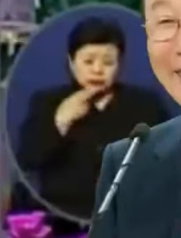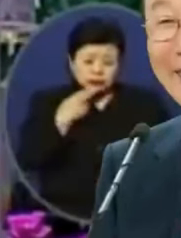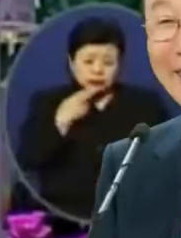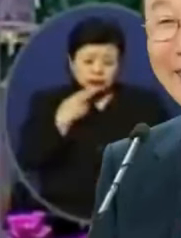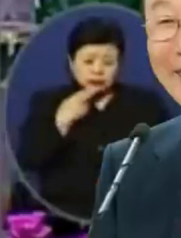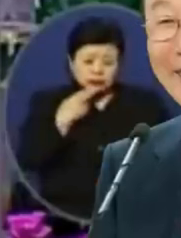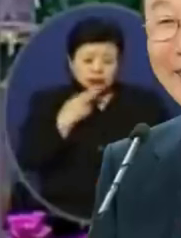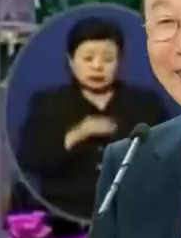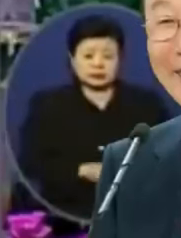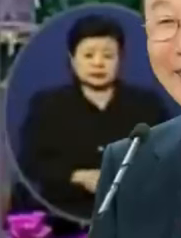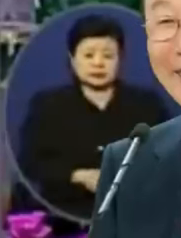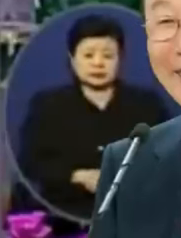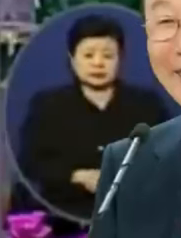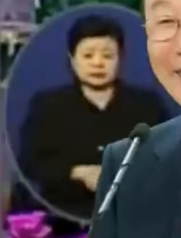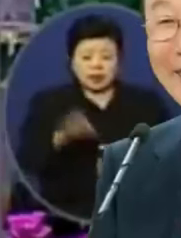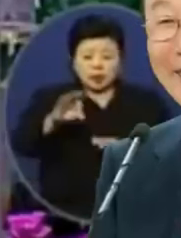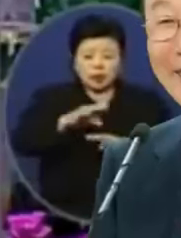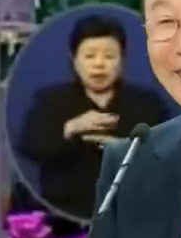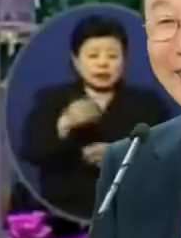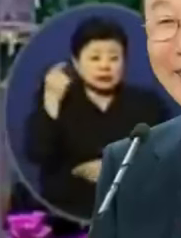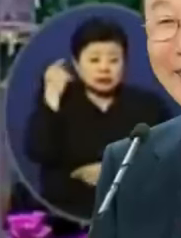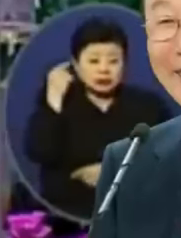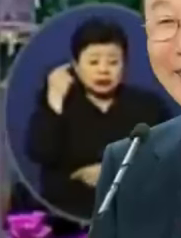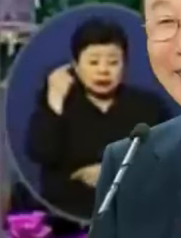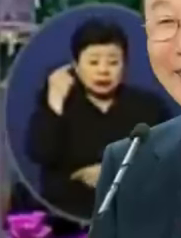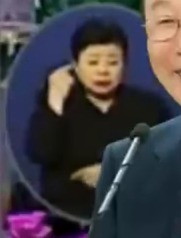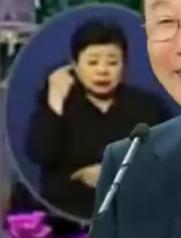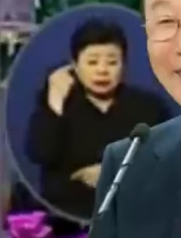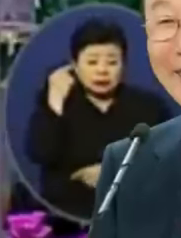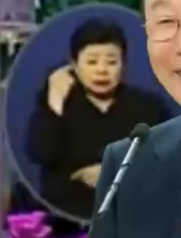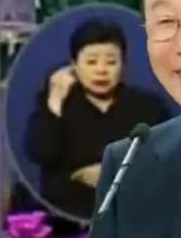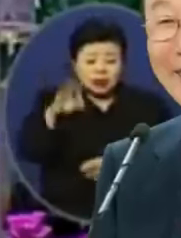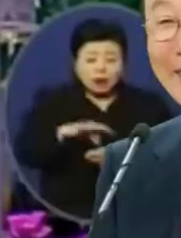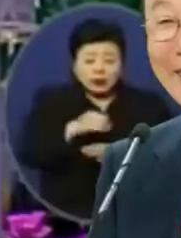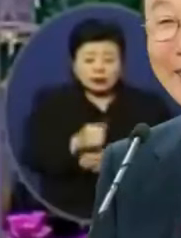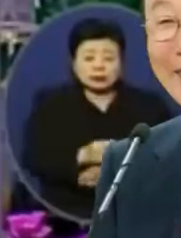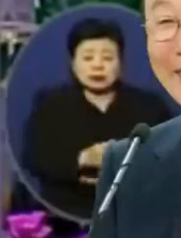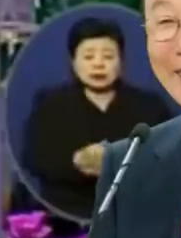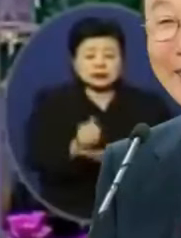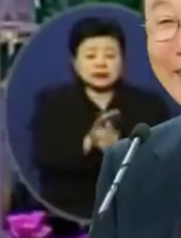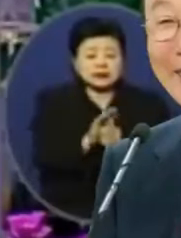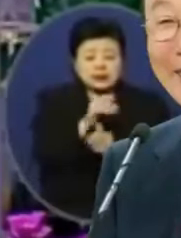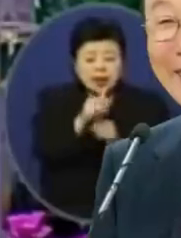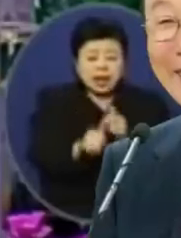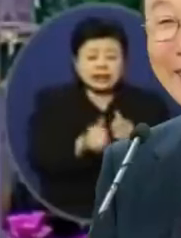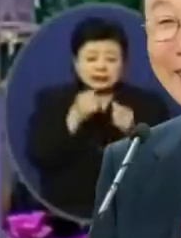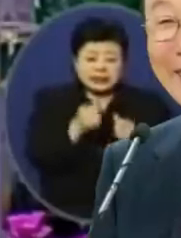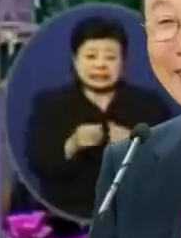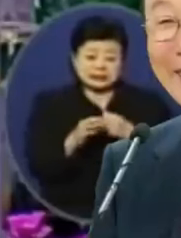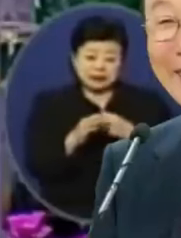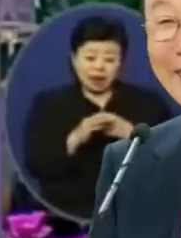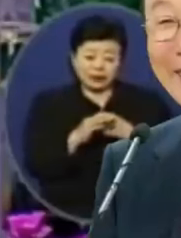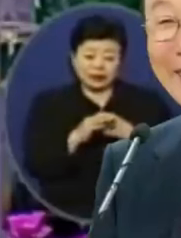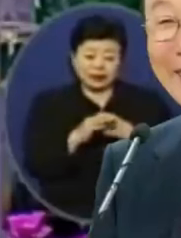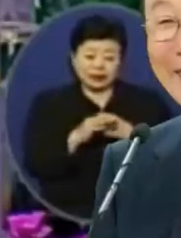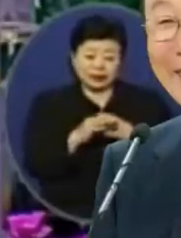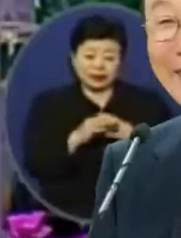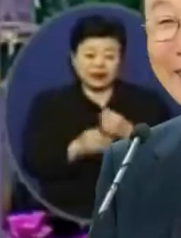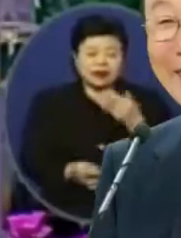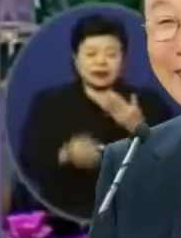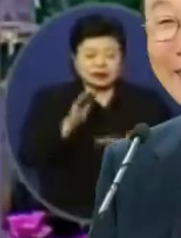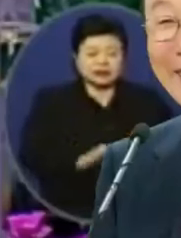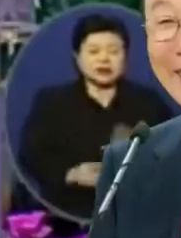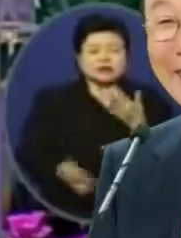무슨 말을 하냐 왕이 듣고 있는데, 왕이여, 우리가 섬기는 하나님이 계시다면 우리를 맹렬히